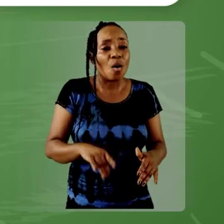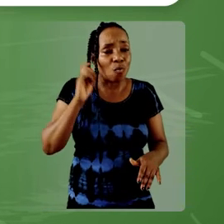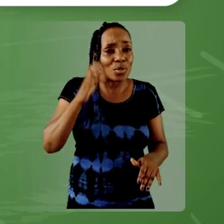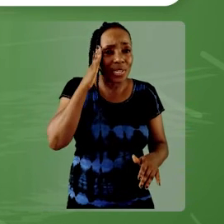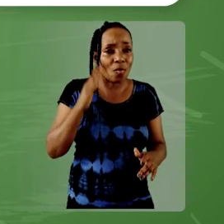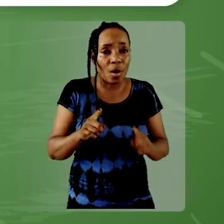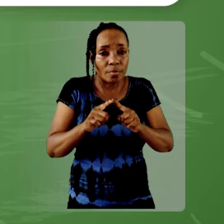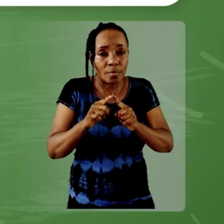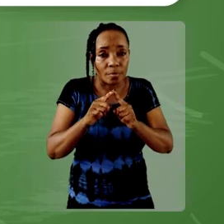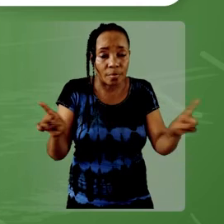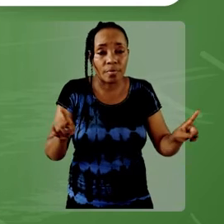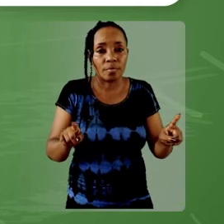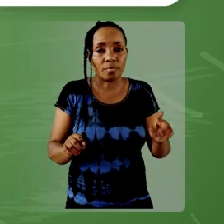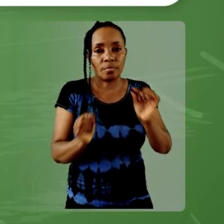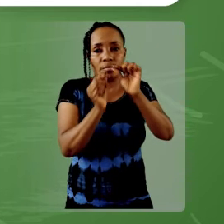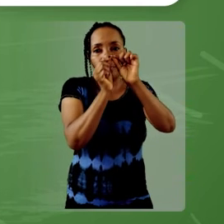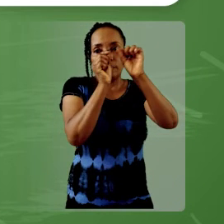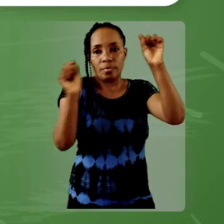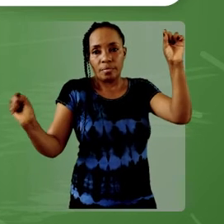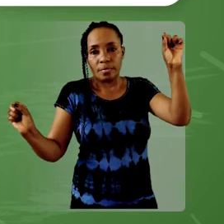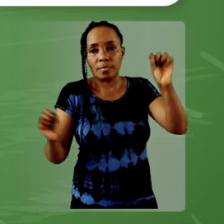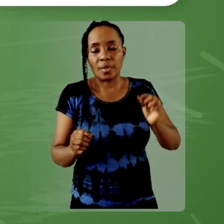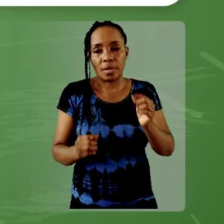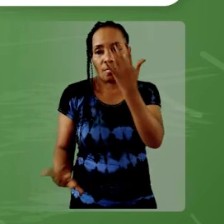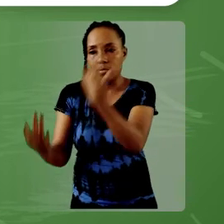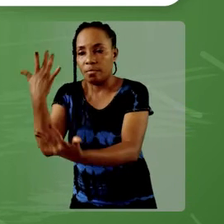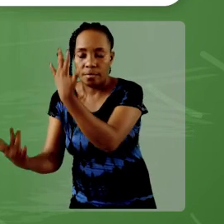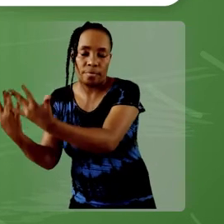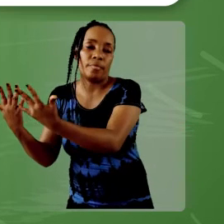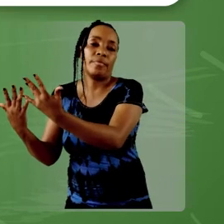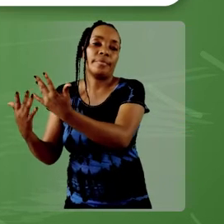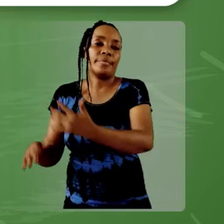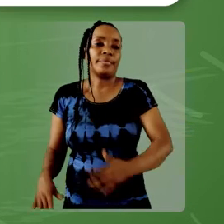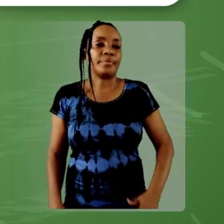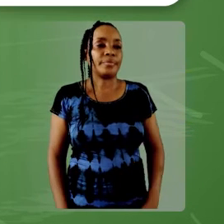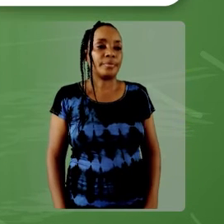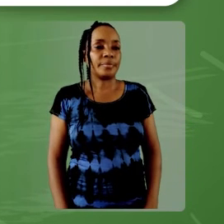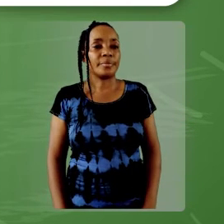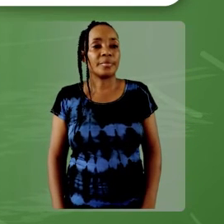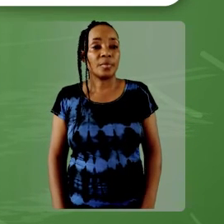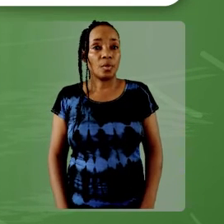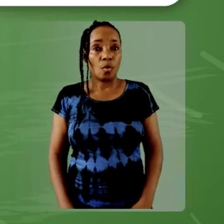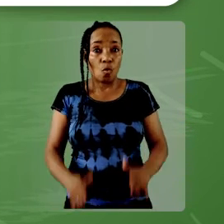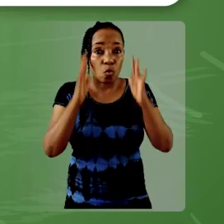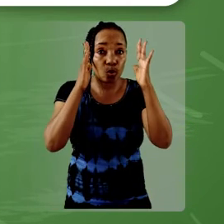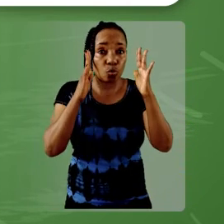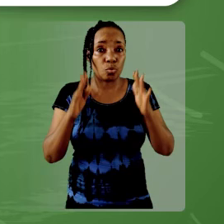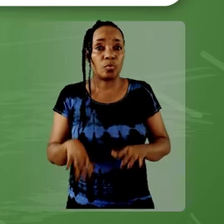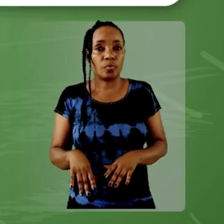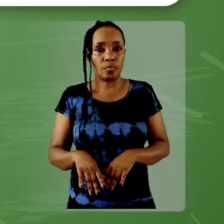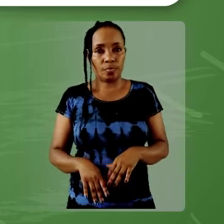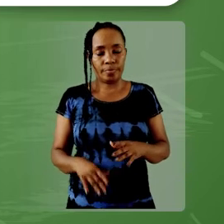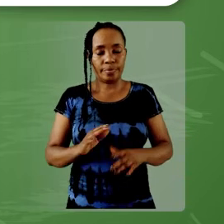bien, le court-circuit va provoquer des incendies. Donc on relie court-circuit à provoque